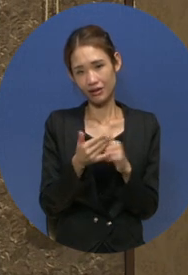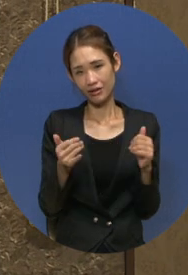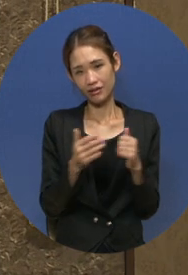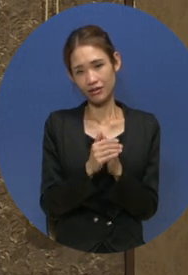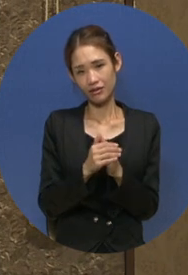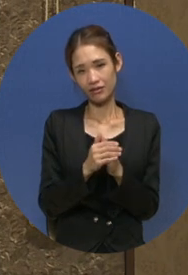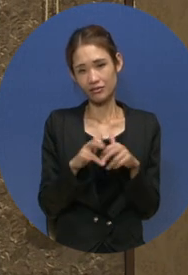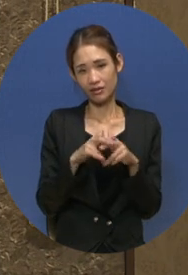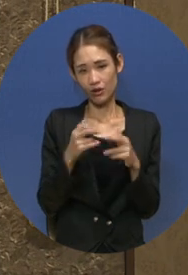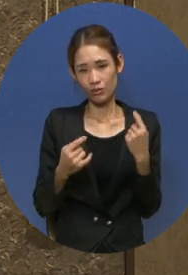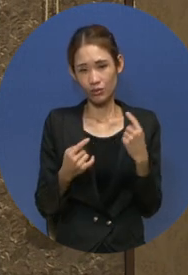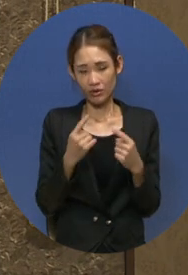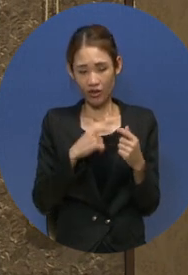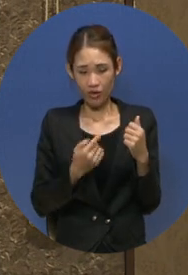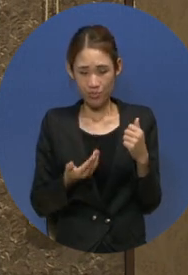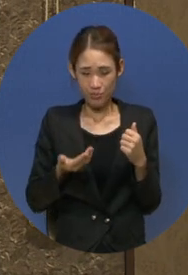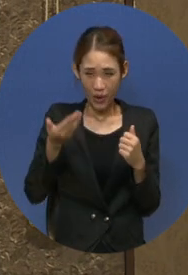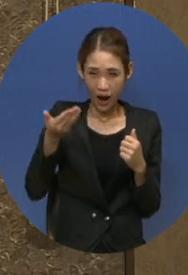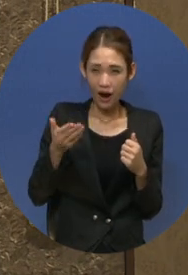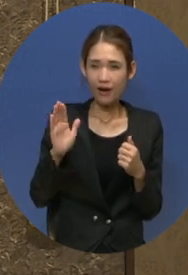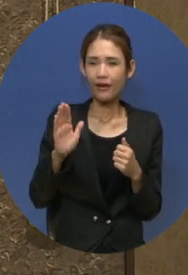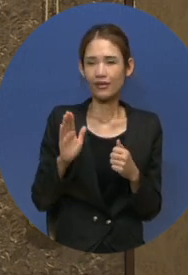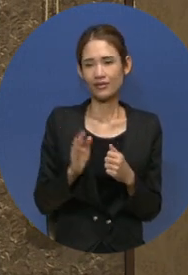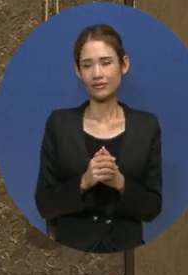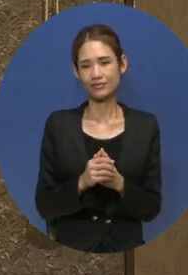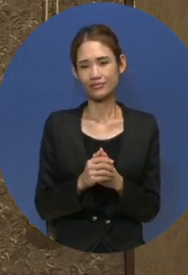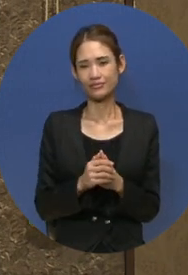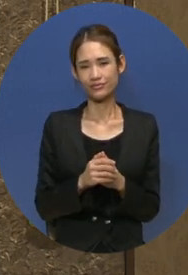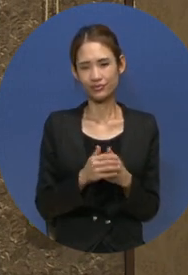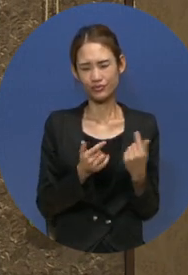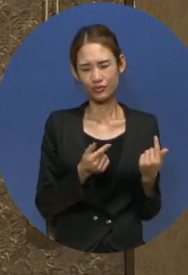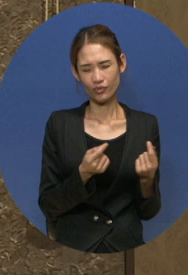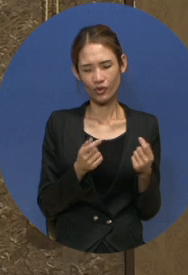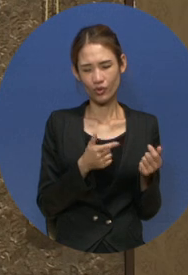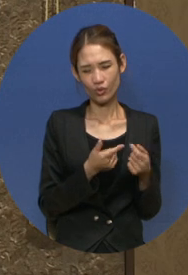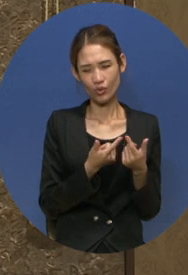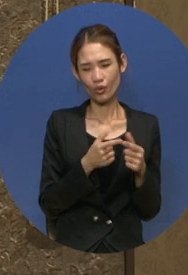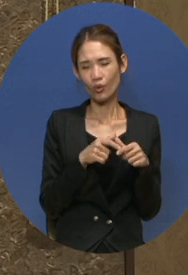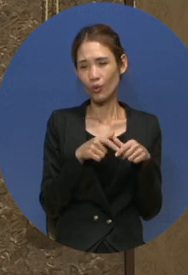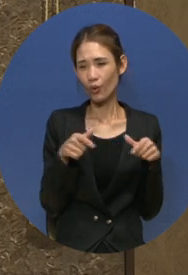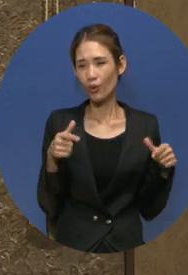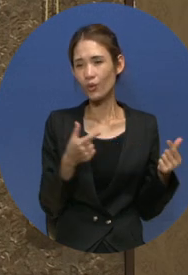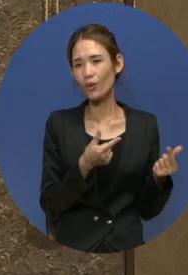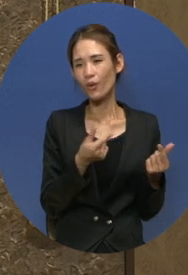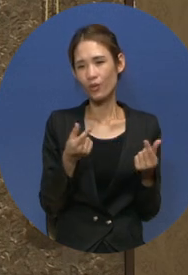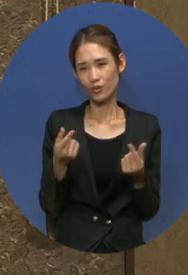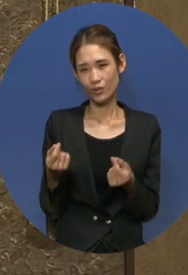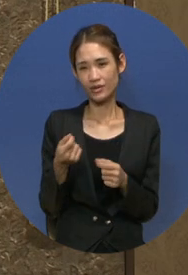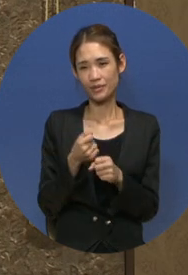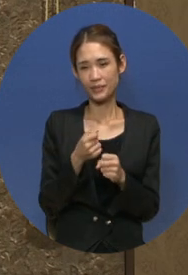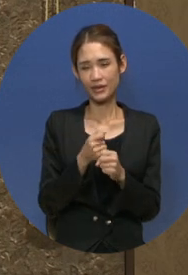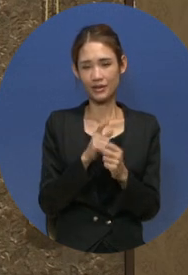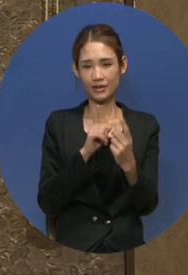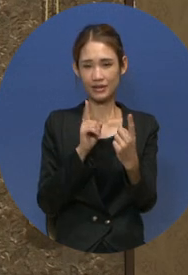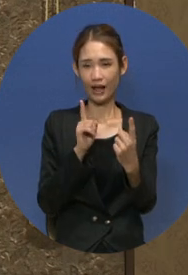해서 장애인보다 위에 있는 게 절대 아니고요. 그냥 동등한 하는 주민으로서 장애인분들을 만나게 하는